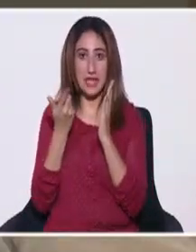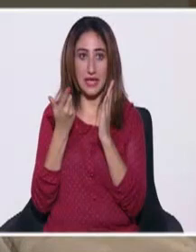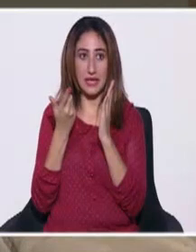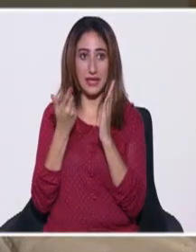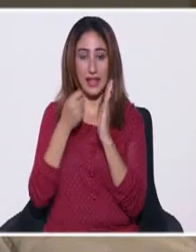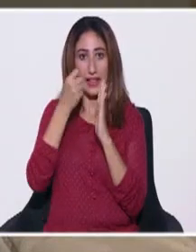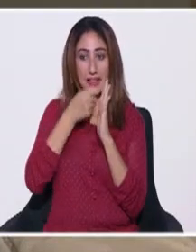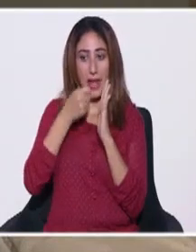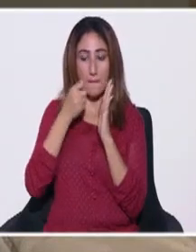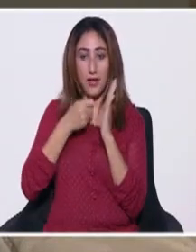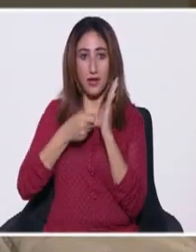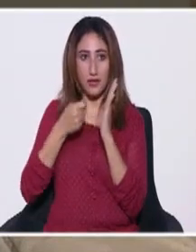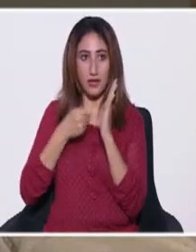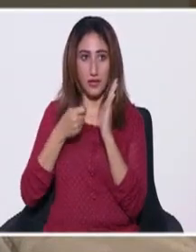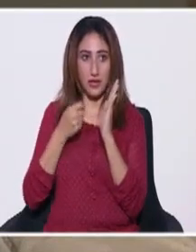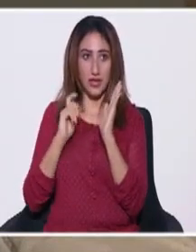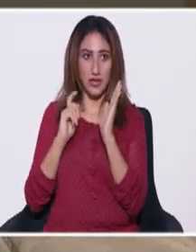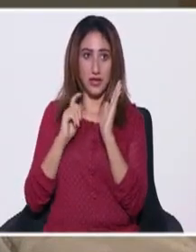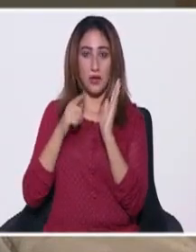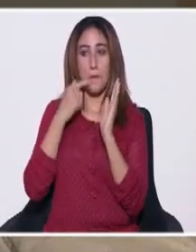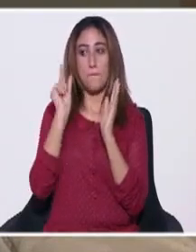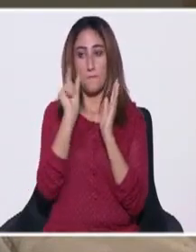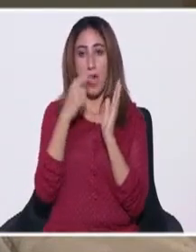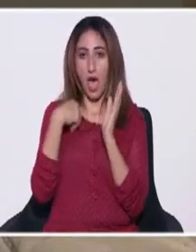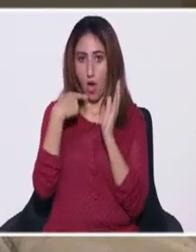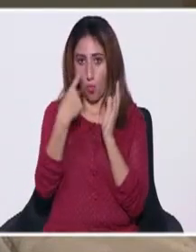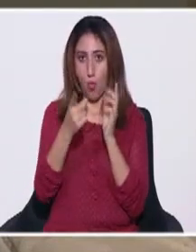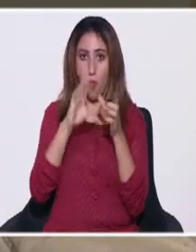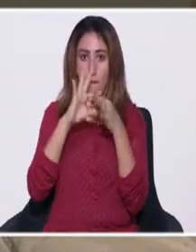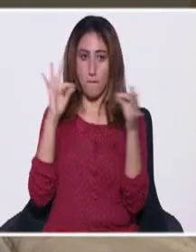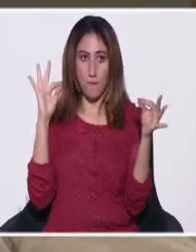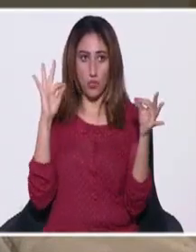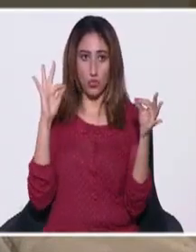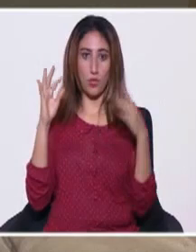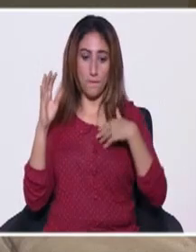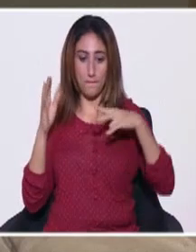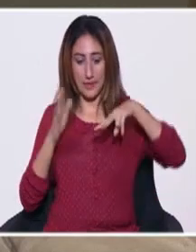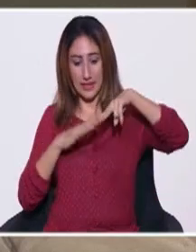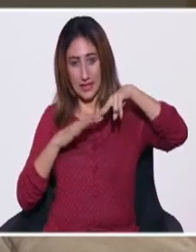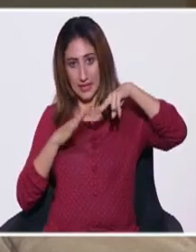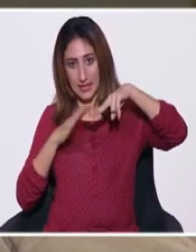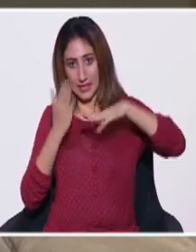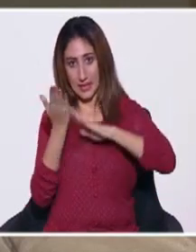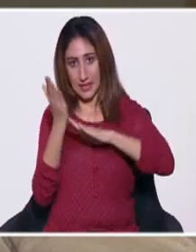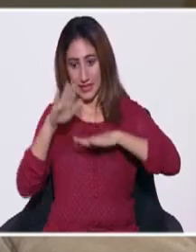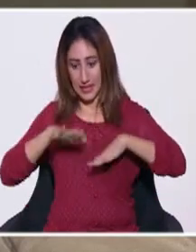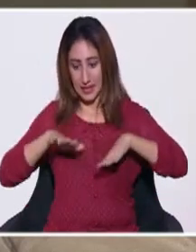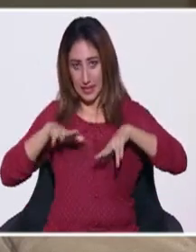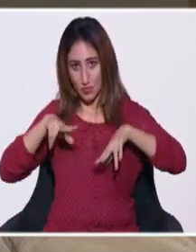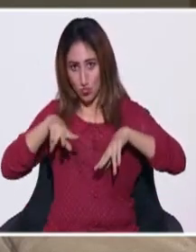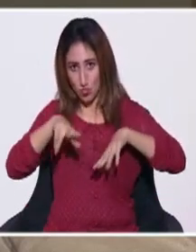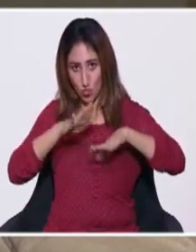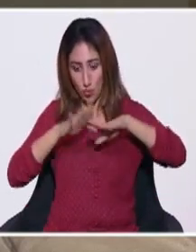دي يعني لها قصة يعني قصيرة كده، إن أنا بدأت برجلي. يعني هو كان من البداية